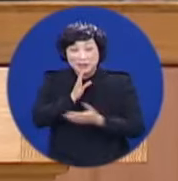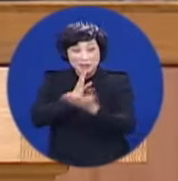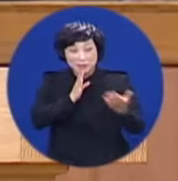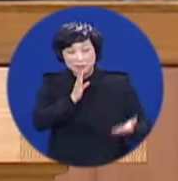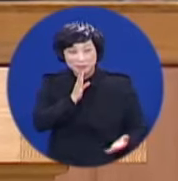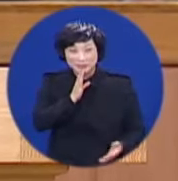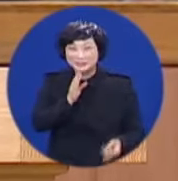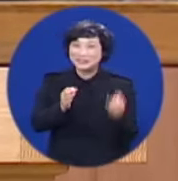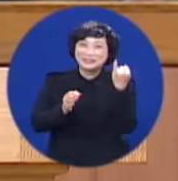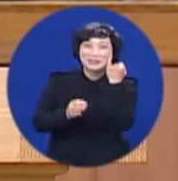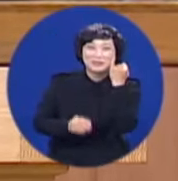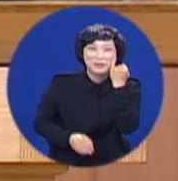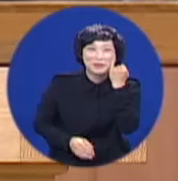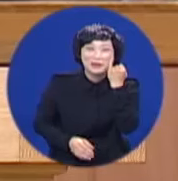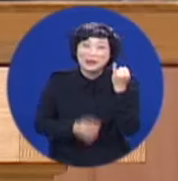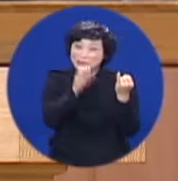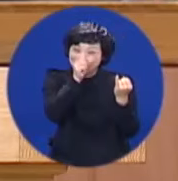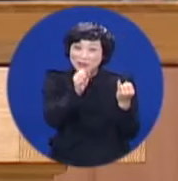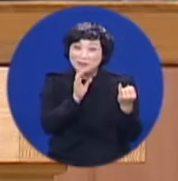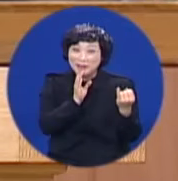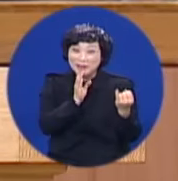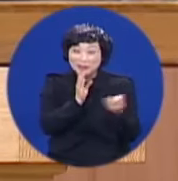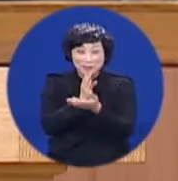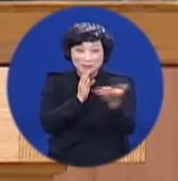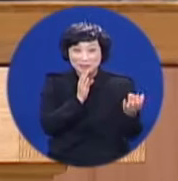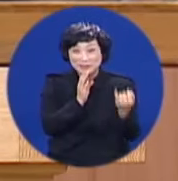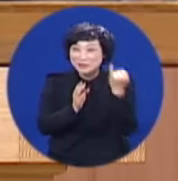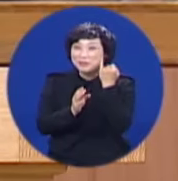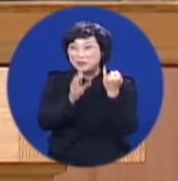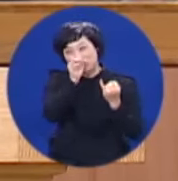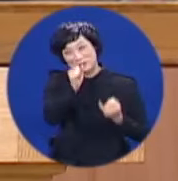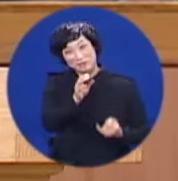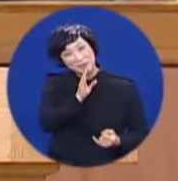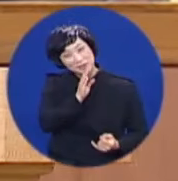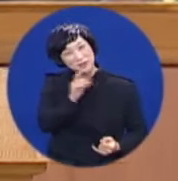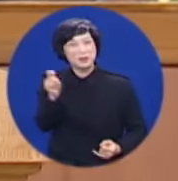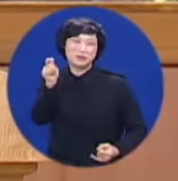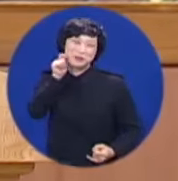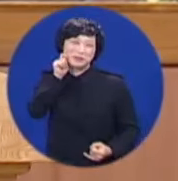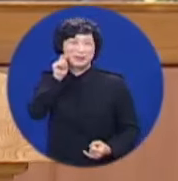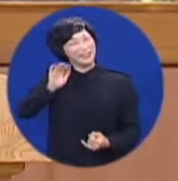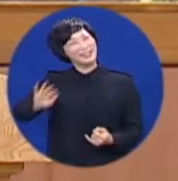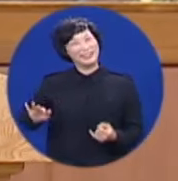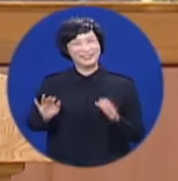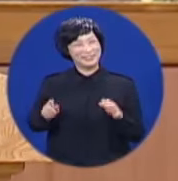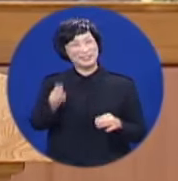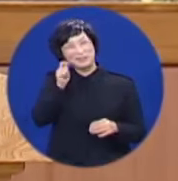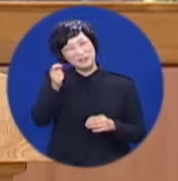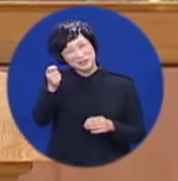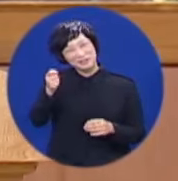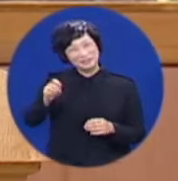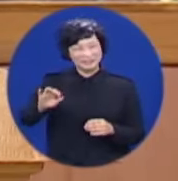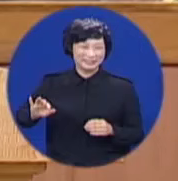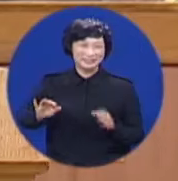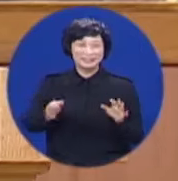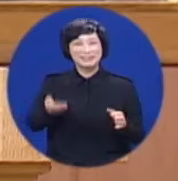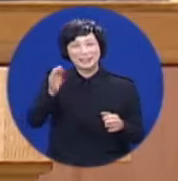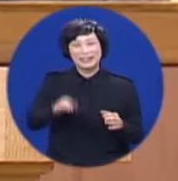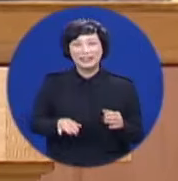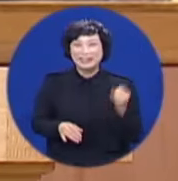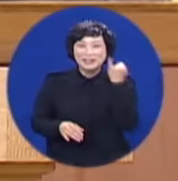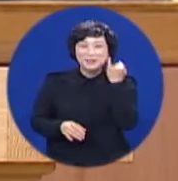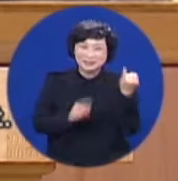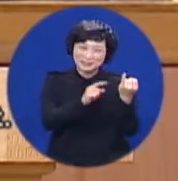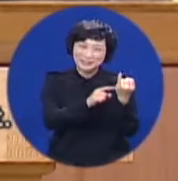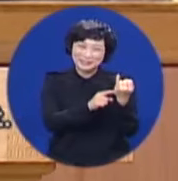이모가 참 좋죠. 이모. 고모보다 고모는 좀 쌀쌀맞아도 이모는